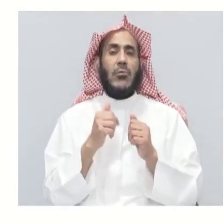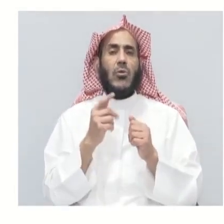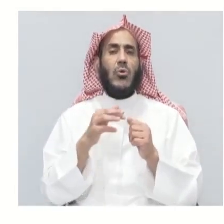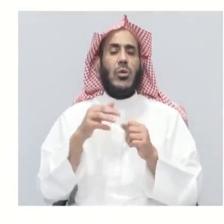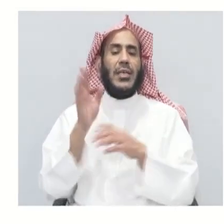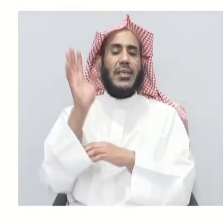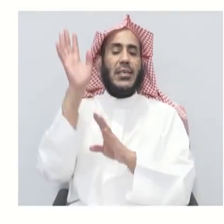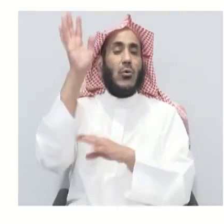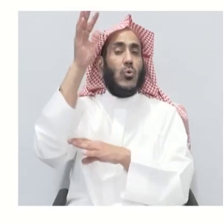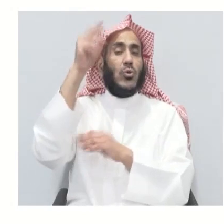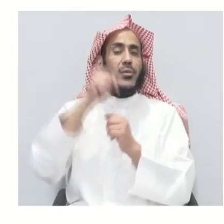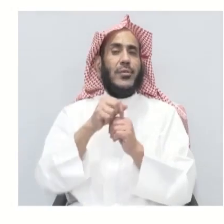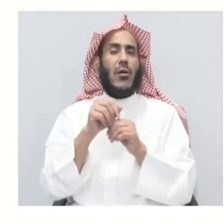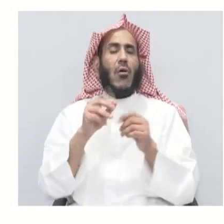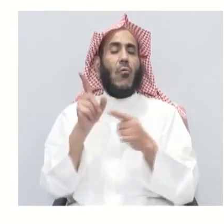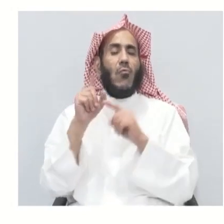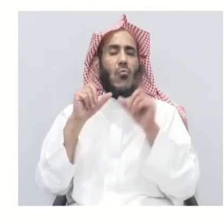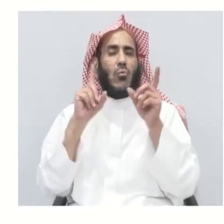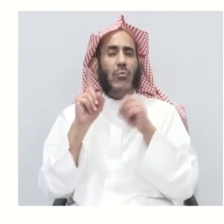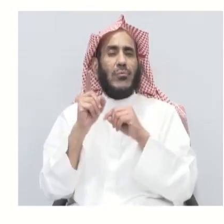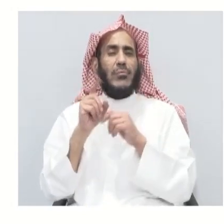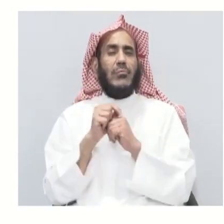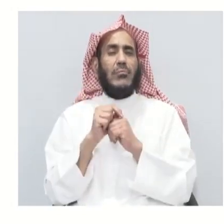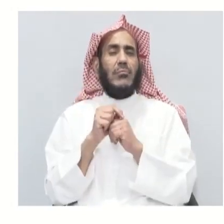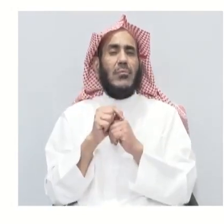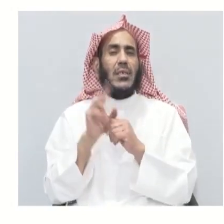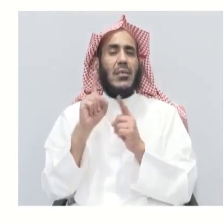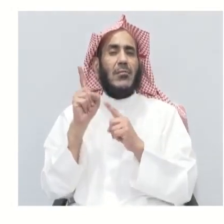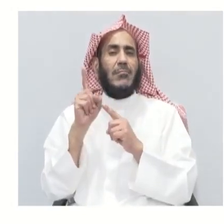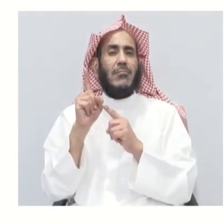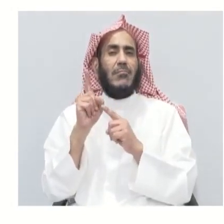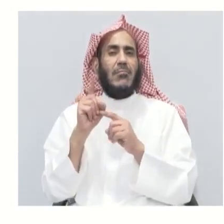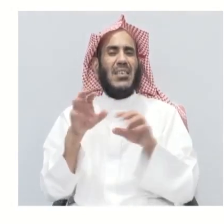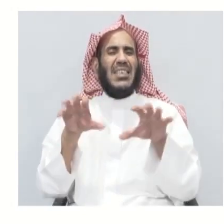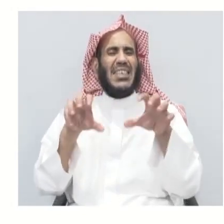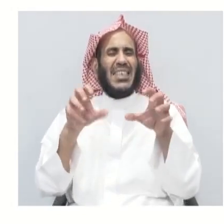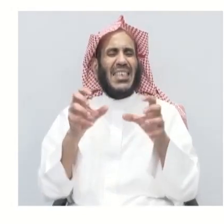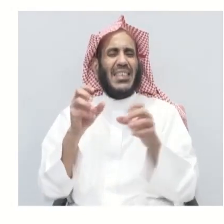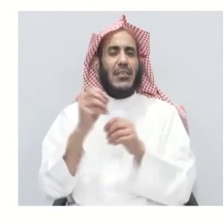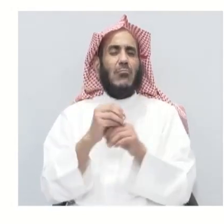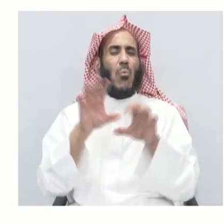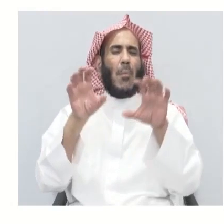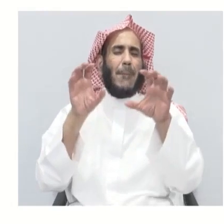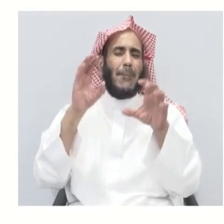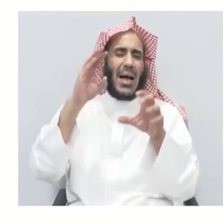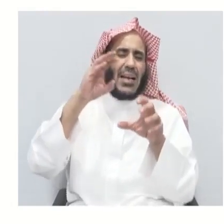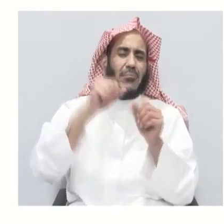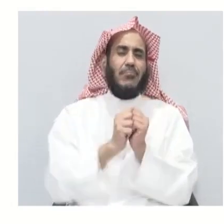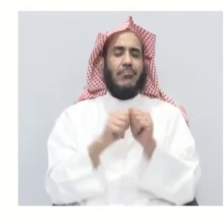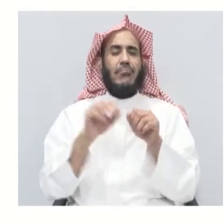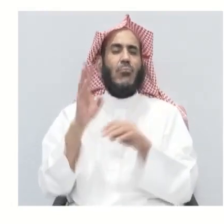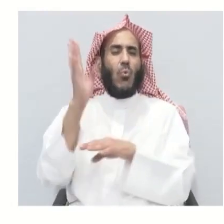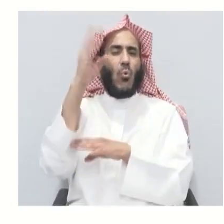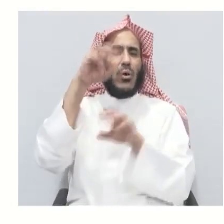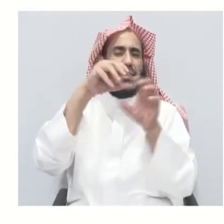غصن الشجره في المساله بمعنى او قصد انه انكسر قليلا او مال الى الانكسار غصن